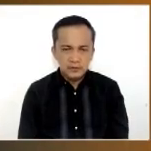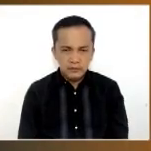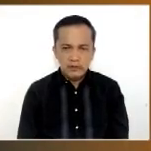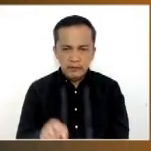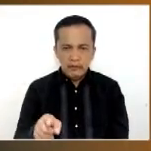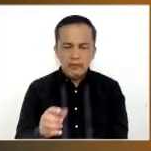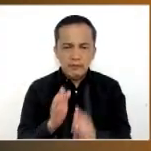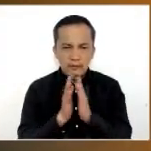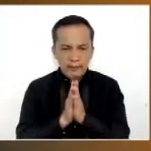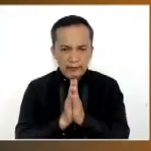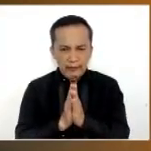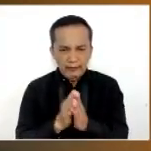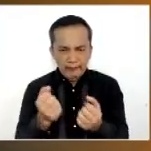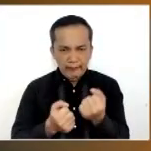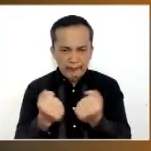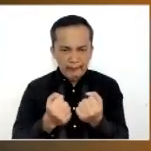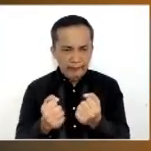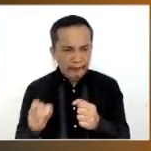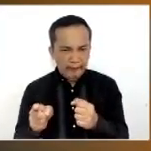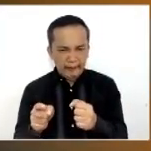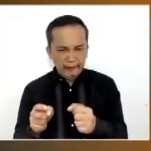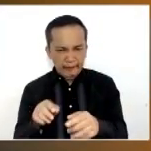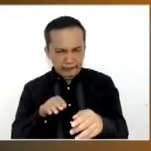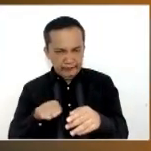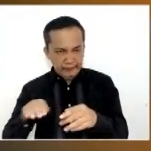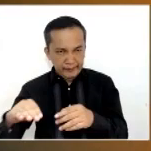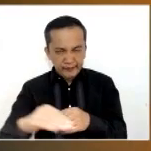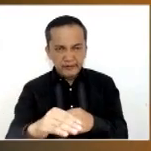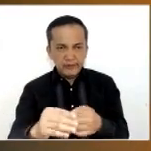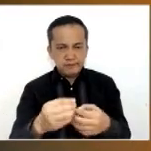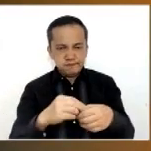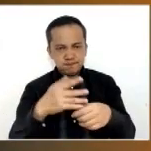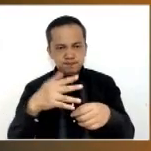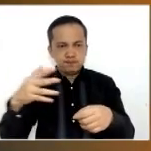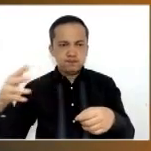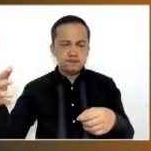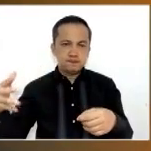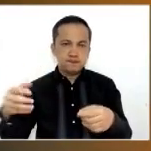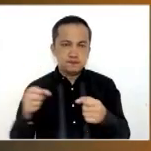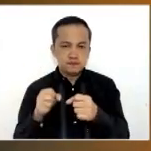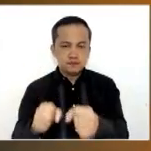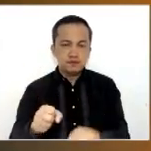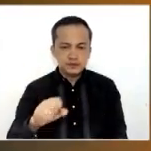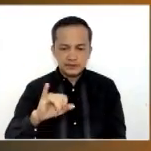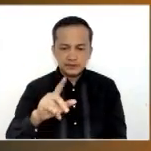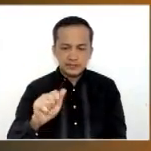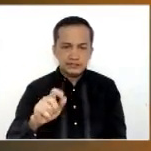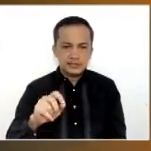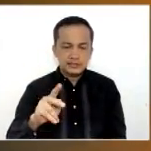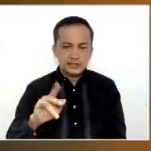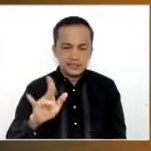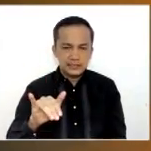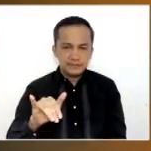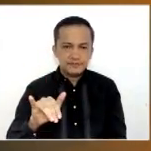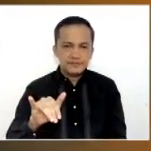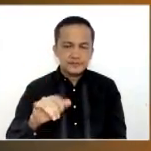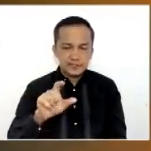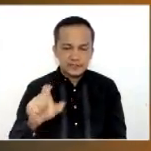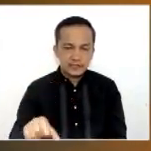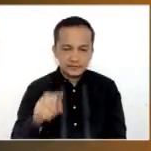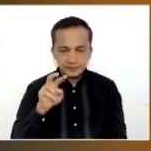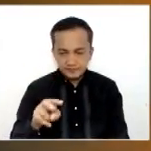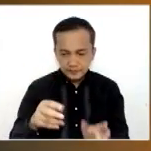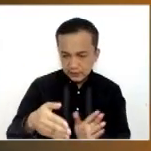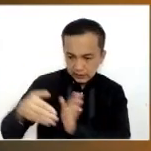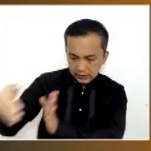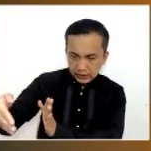Napapadasal na lang ang driver na ito habang dumaraan sa mausok na bahagi ng kalsada sa isla ng Sicily sa Italy. Makikita sa gilid ng kalsada